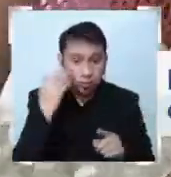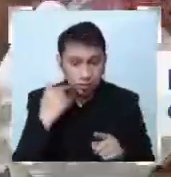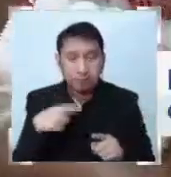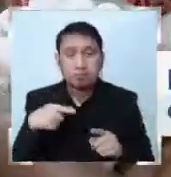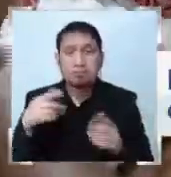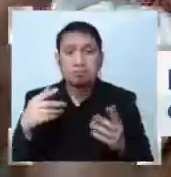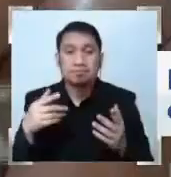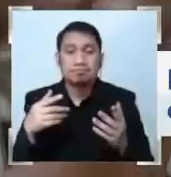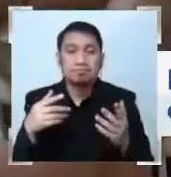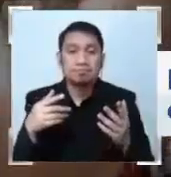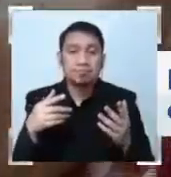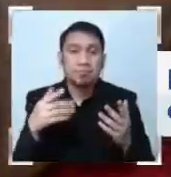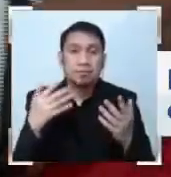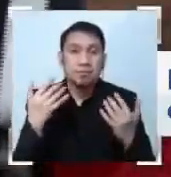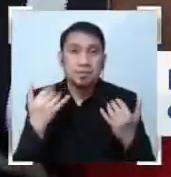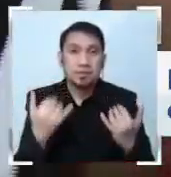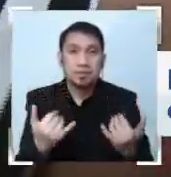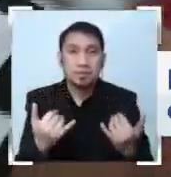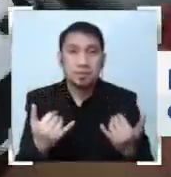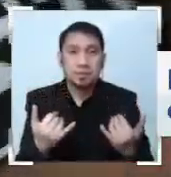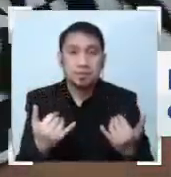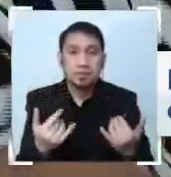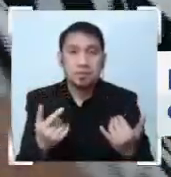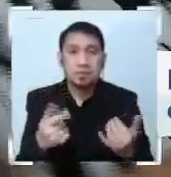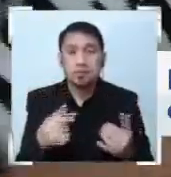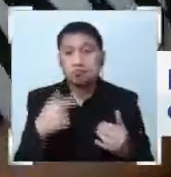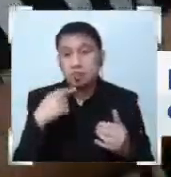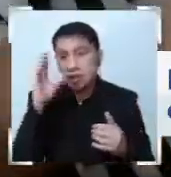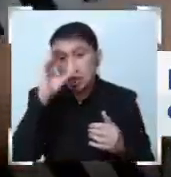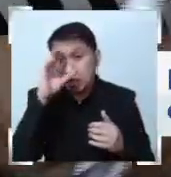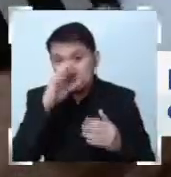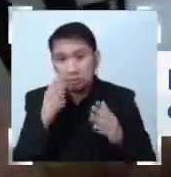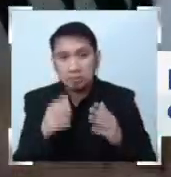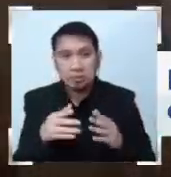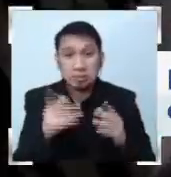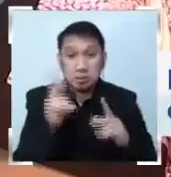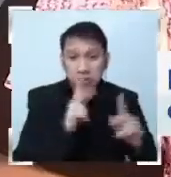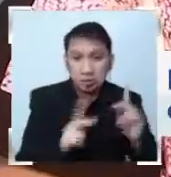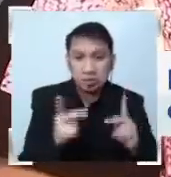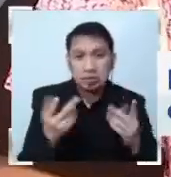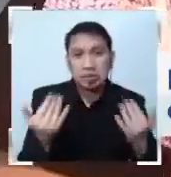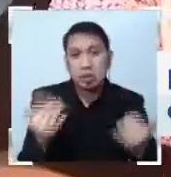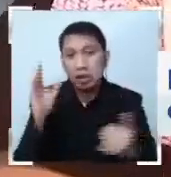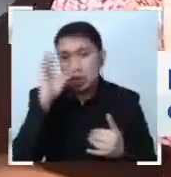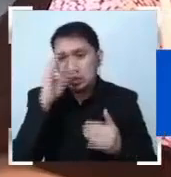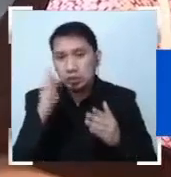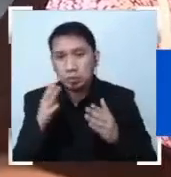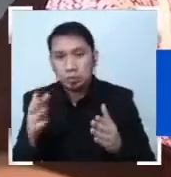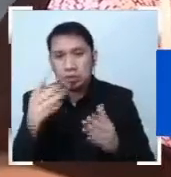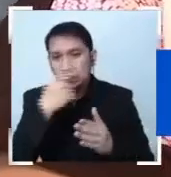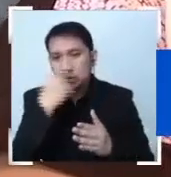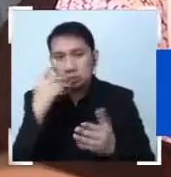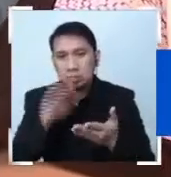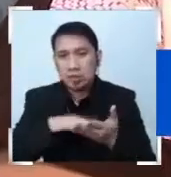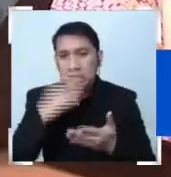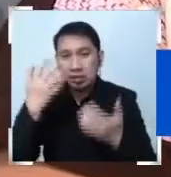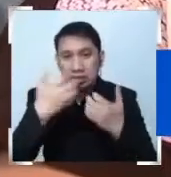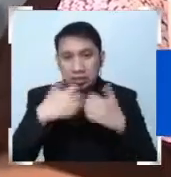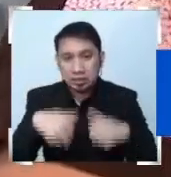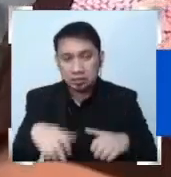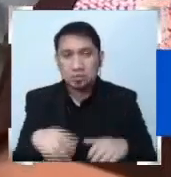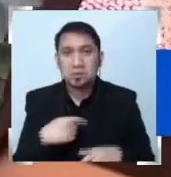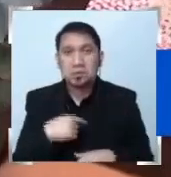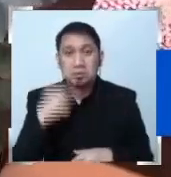sa pulja ng ordinaryong buwan na dumidiskarte na lang dahil sa taas presyo sa itlog. Bawasan na lang yung bibilhin na